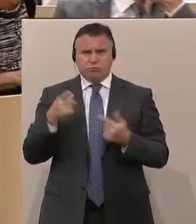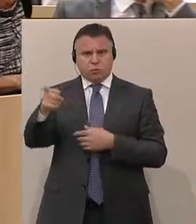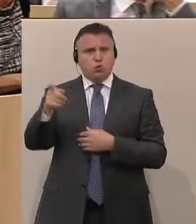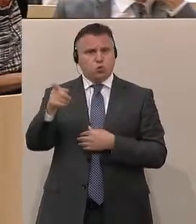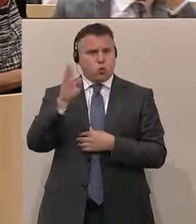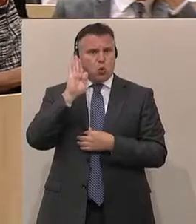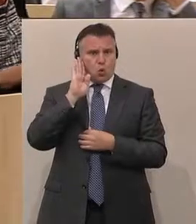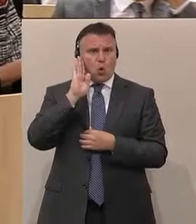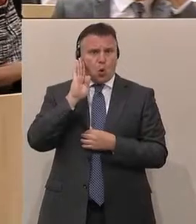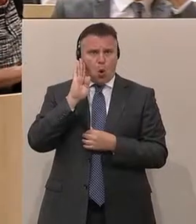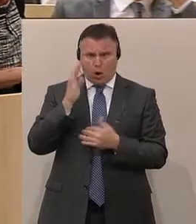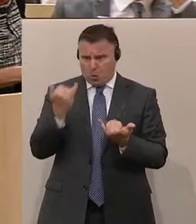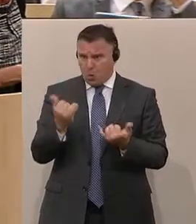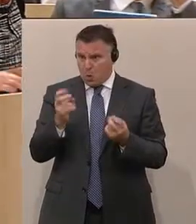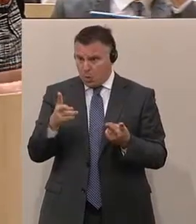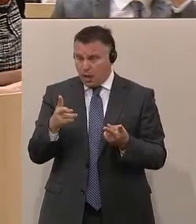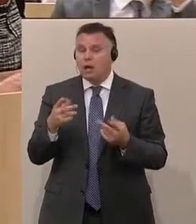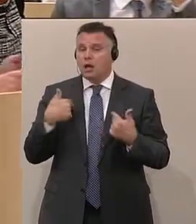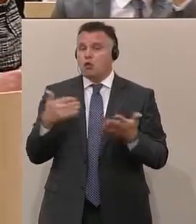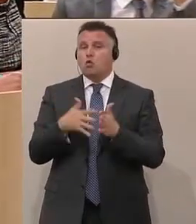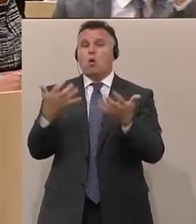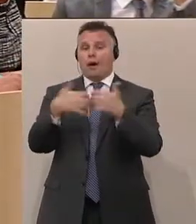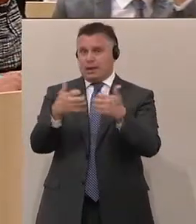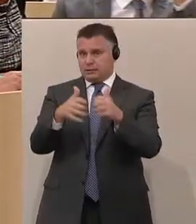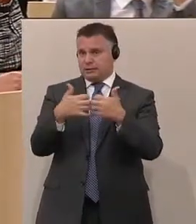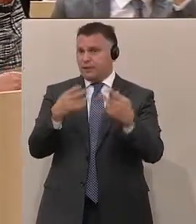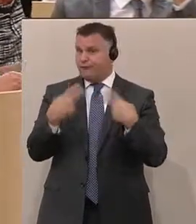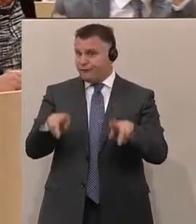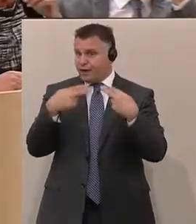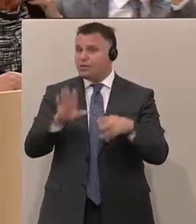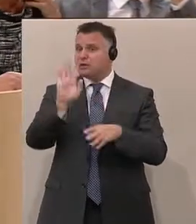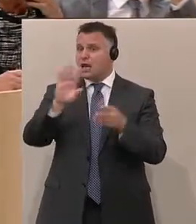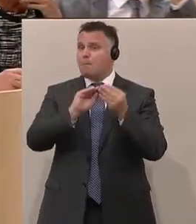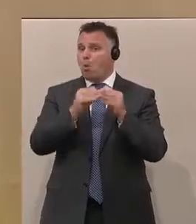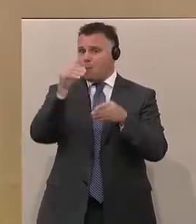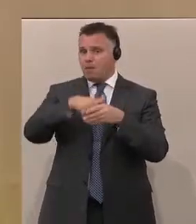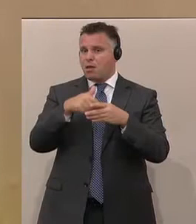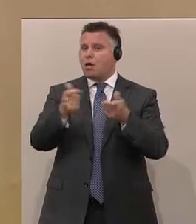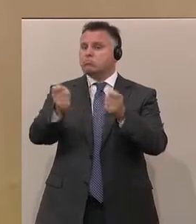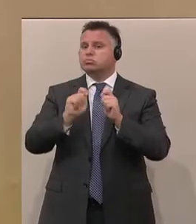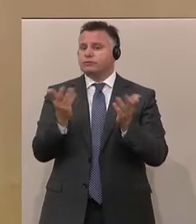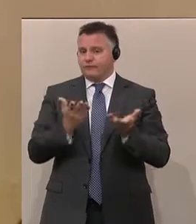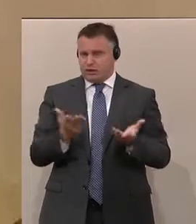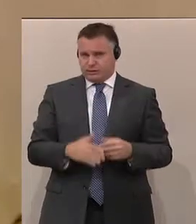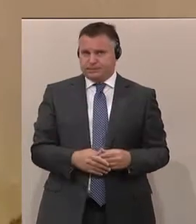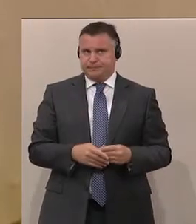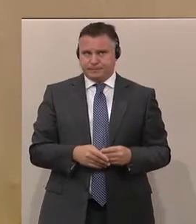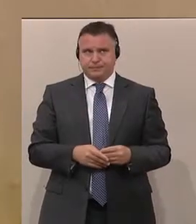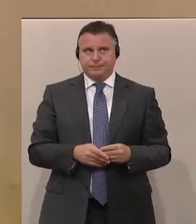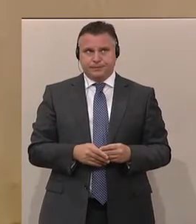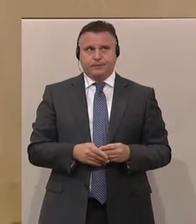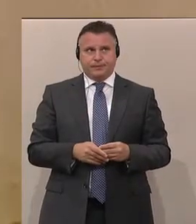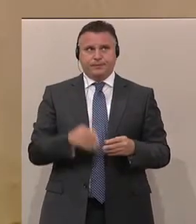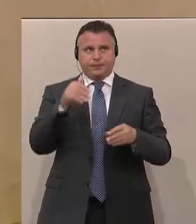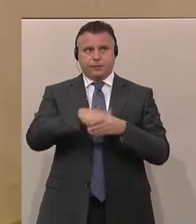Sie mir weiterhin zu, deshalb kann ich Ihnen auch weiterhin erklären, was die Probleme an diesem Vorschlag sind. Es ist natürlich genauso wieder ein Punkt,